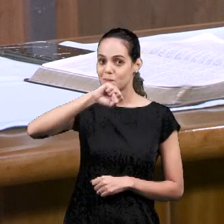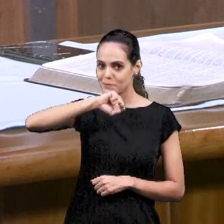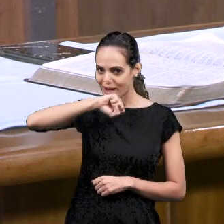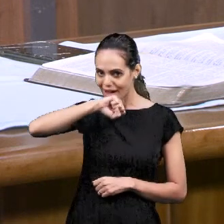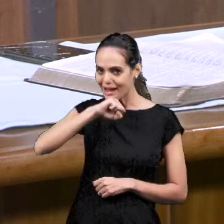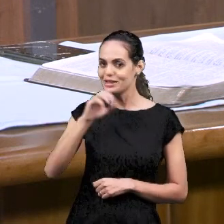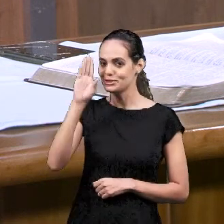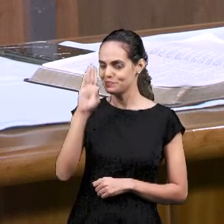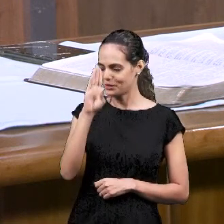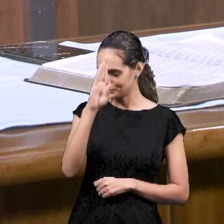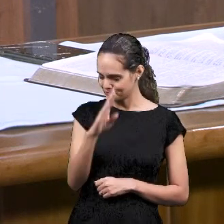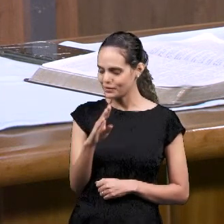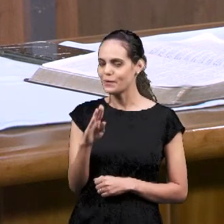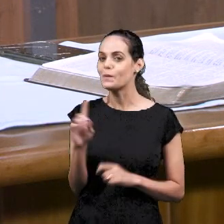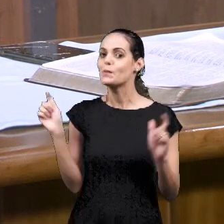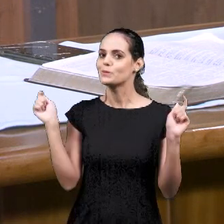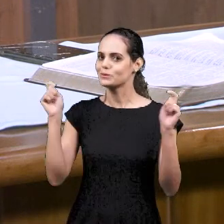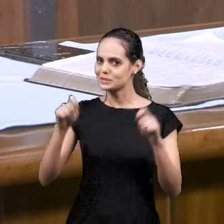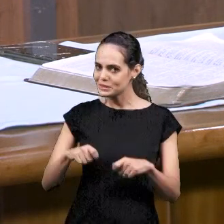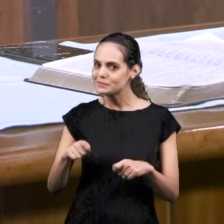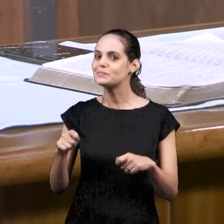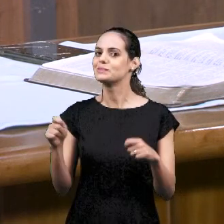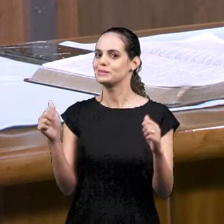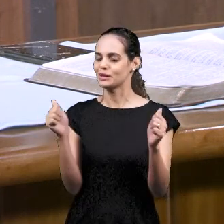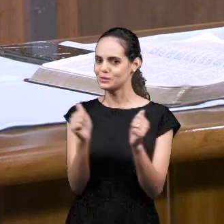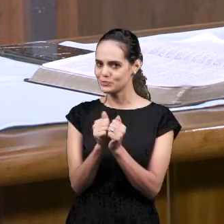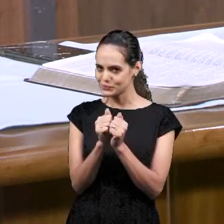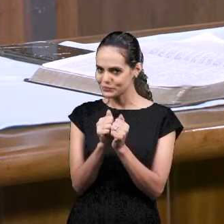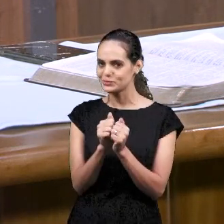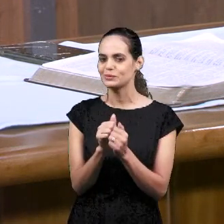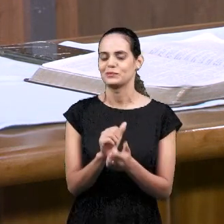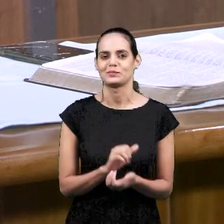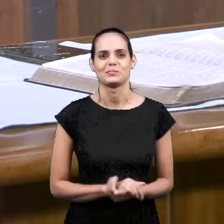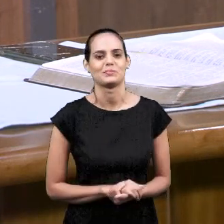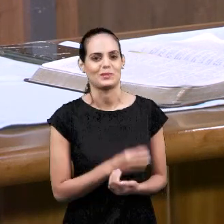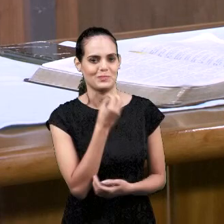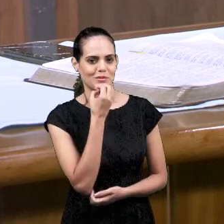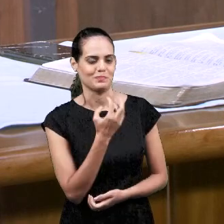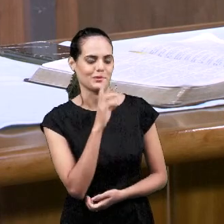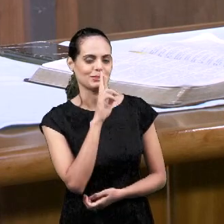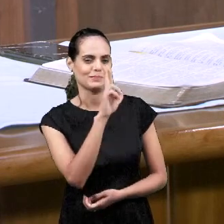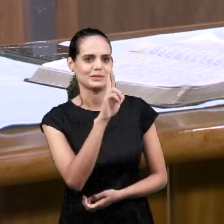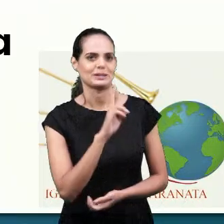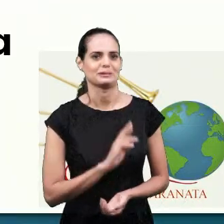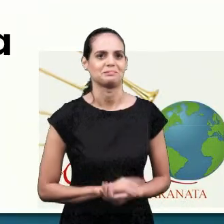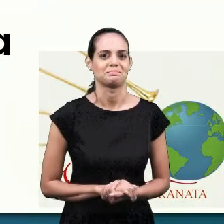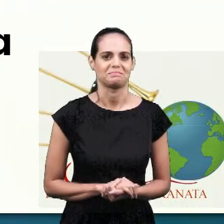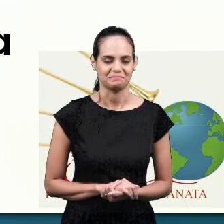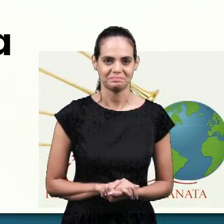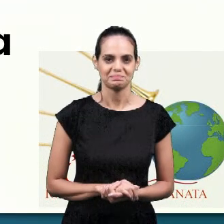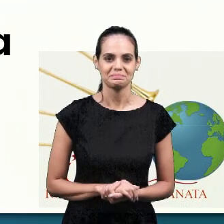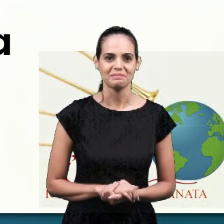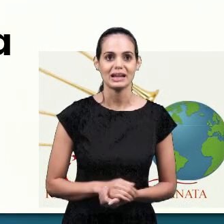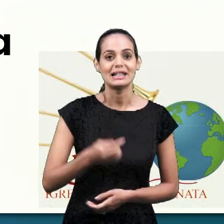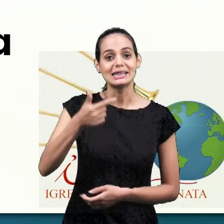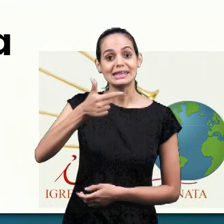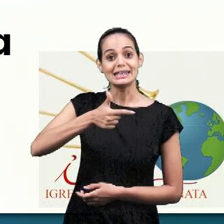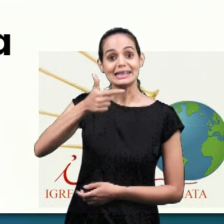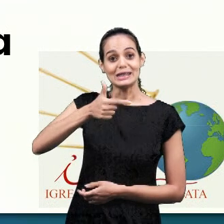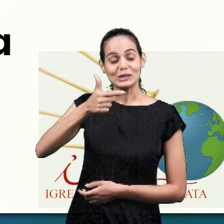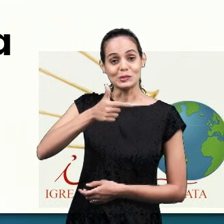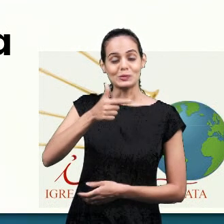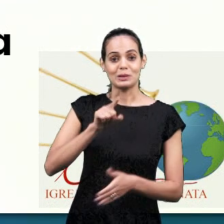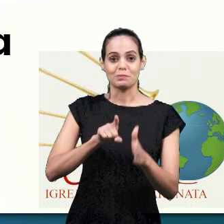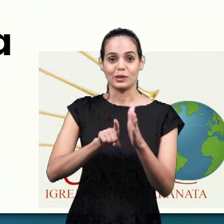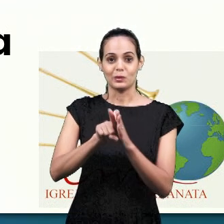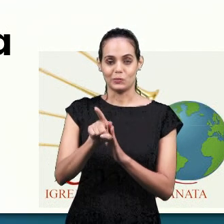père de Bartimée, mais certainement il était là au milieu de la foule. Très bien, la réponse de nos frères. La deuxième question